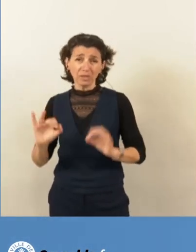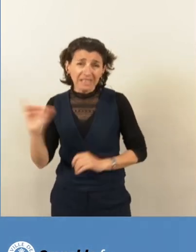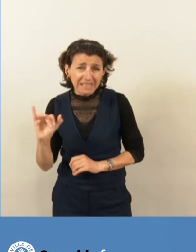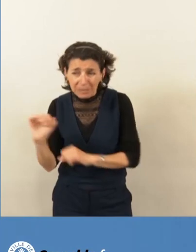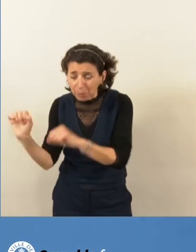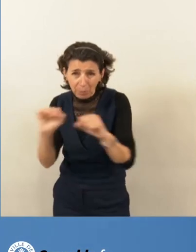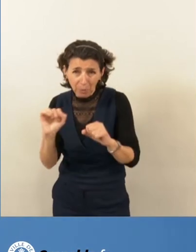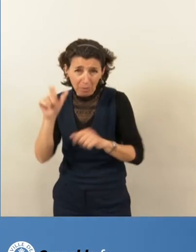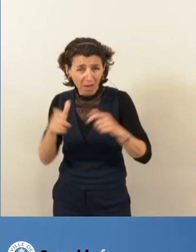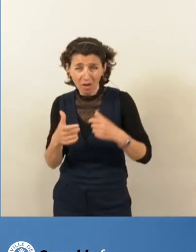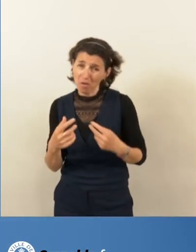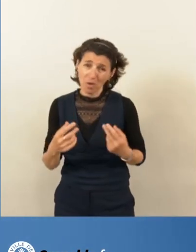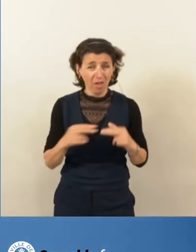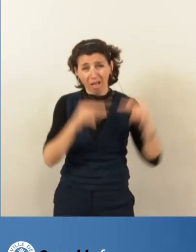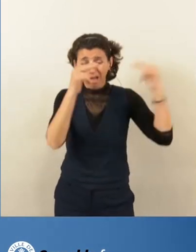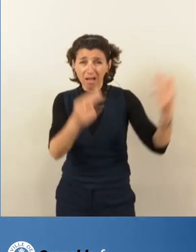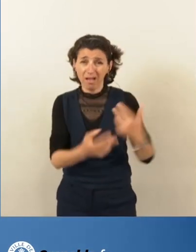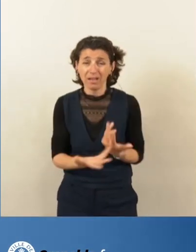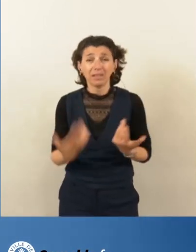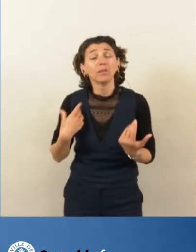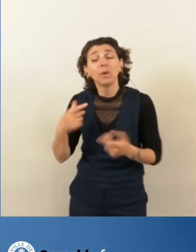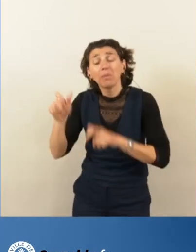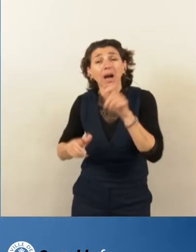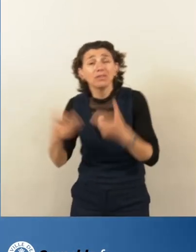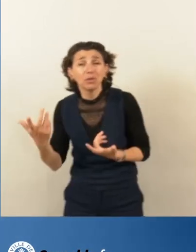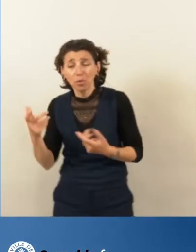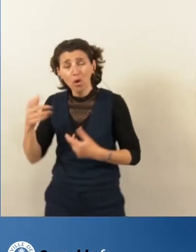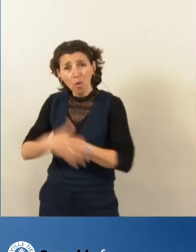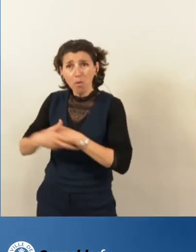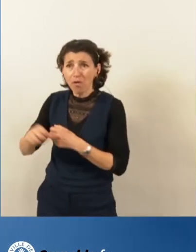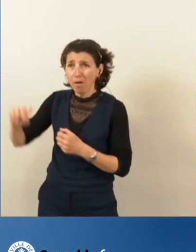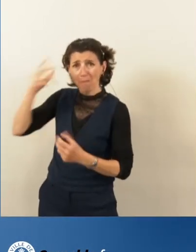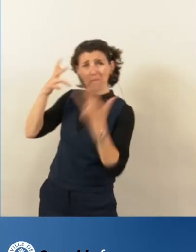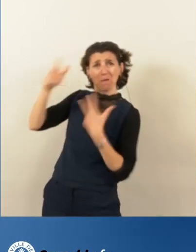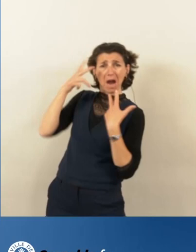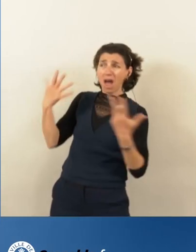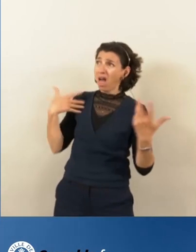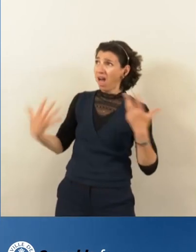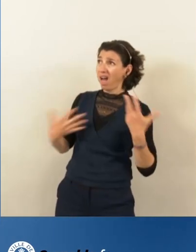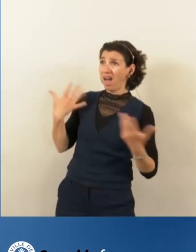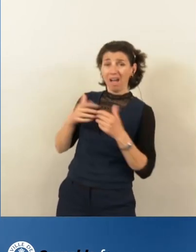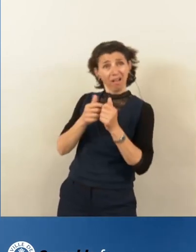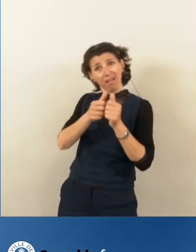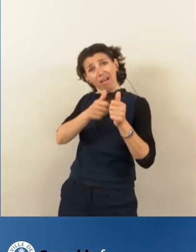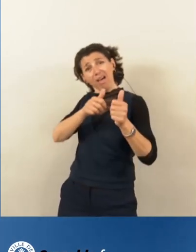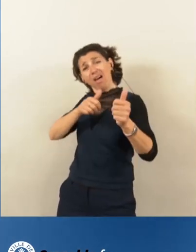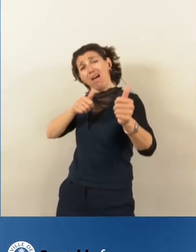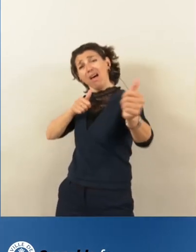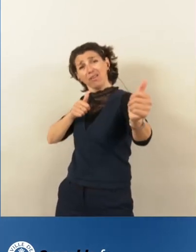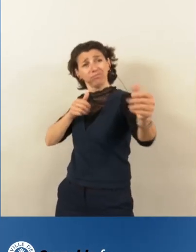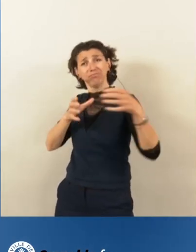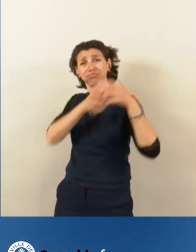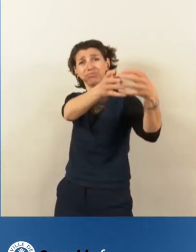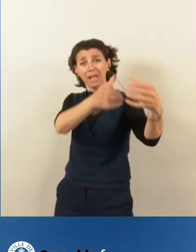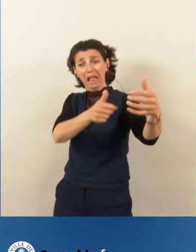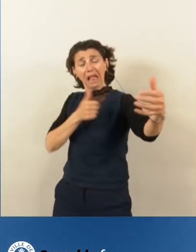idéal vous stigmatisez les pauvres qui de l'autre côté regardent sans comprendre le peloton de tête courir seul et isolé